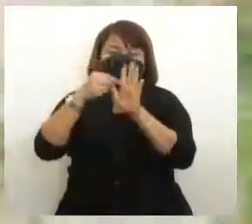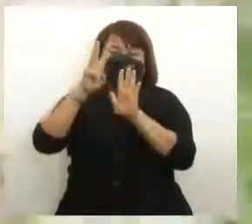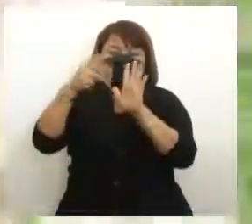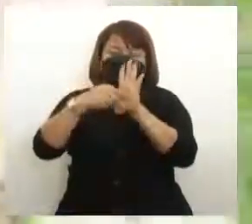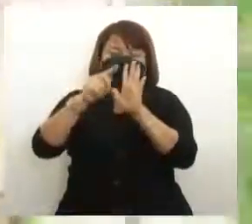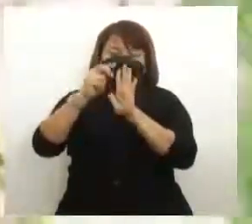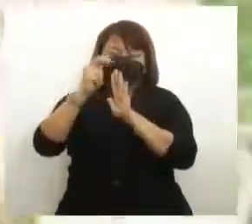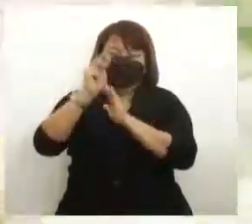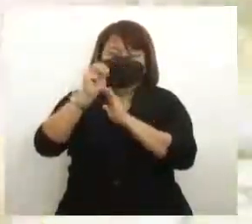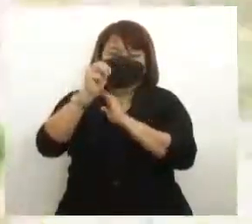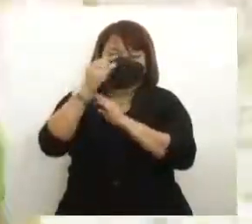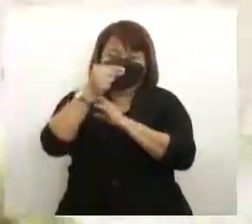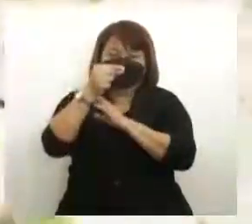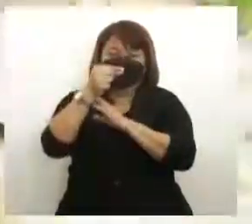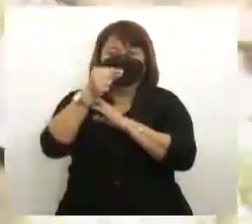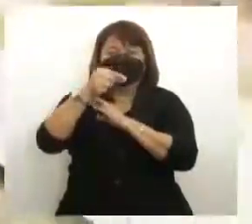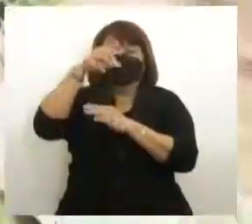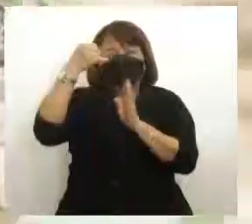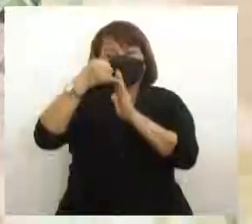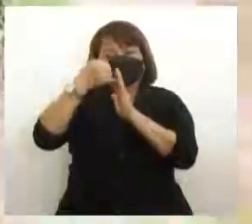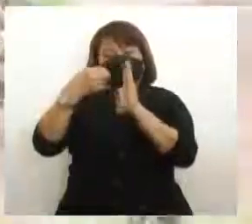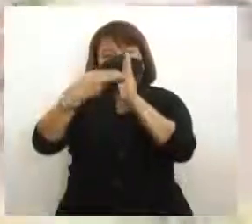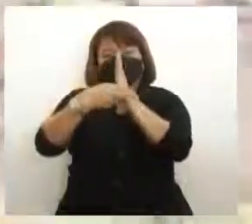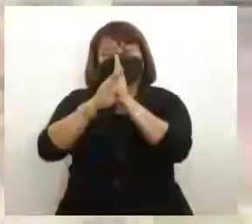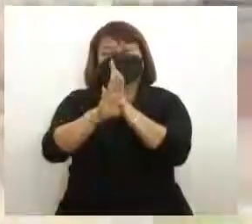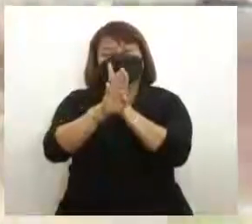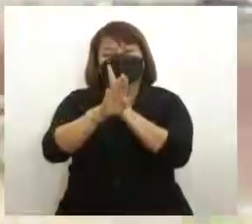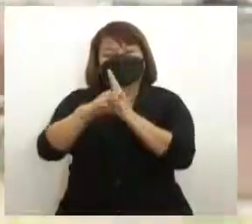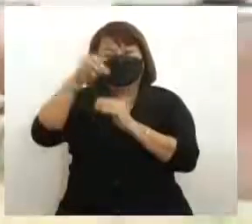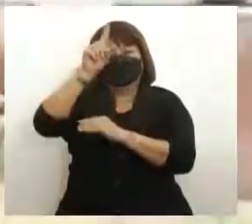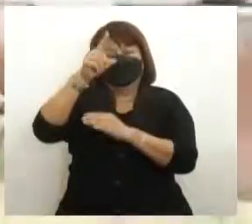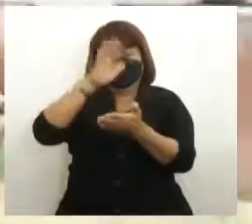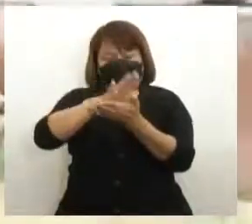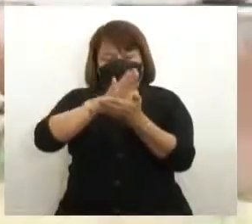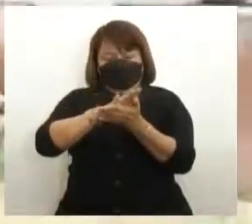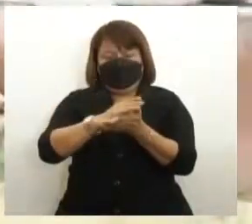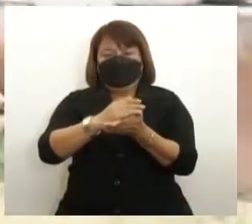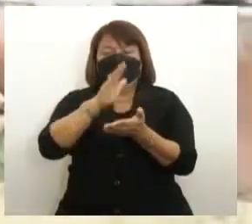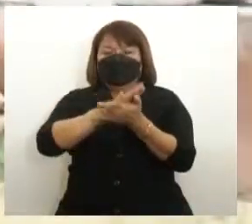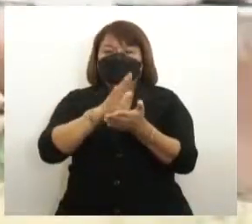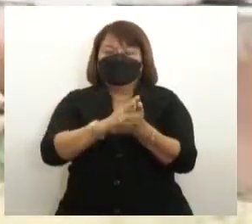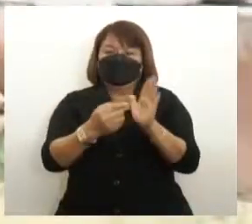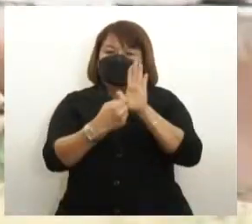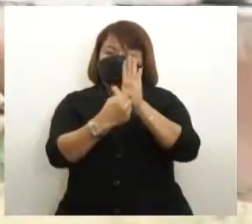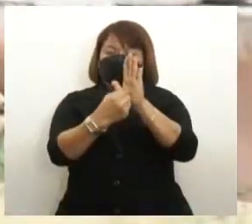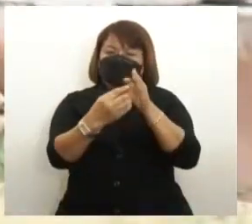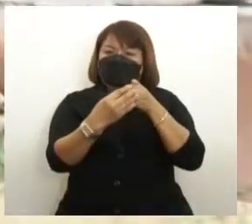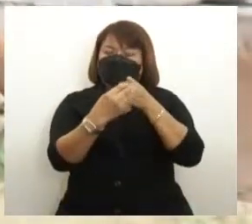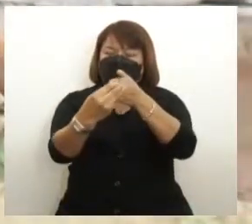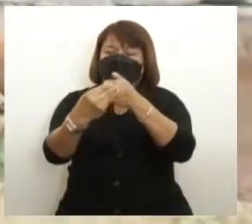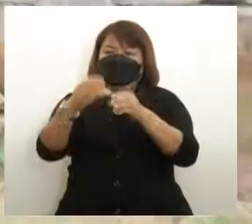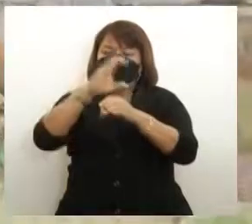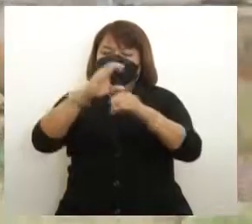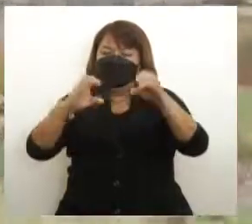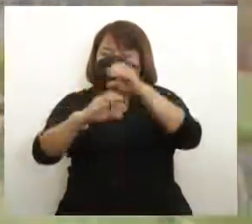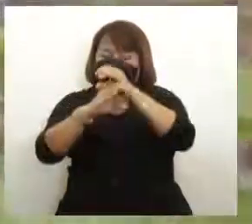หนองบัวลำพูหนึ่งในโรงเรียนในสังกัดที่ได้รับคัดเลือกให้เป็นโรงเรียนนำร่องโครงการอารยะเกษตรสืบ